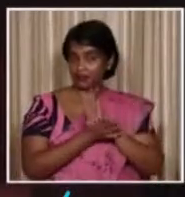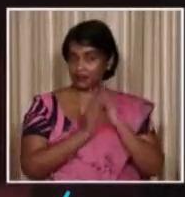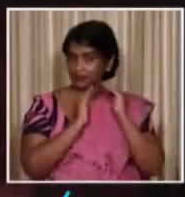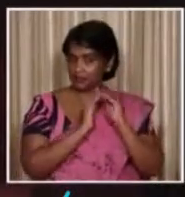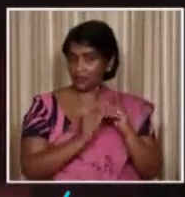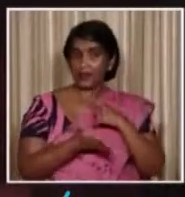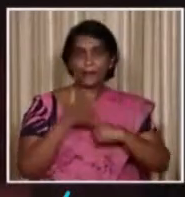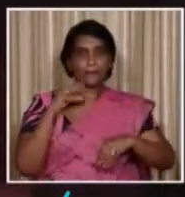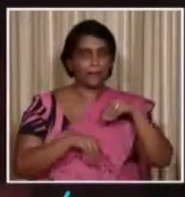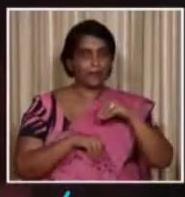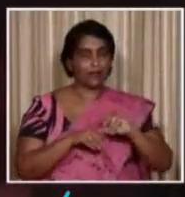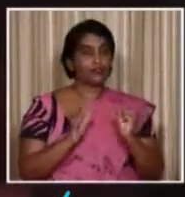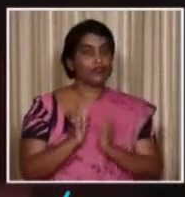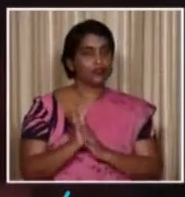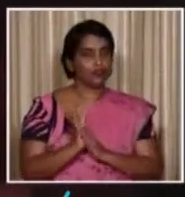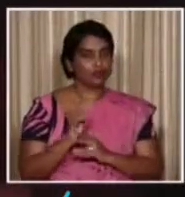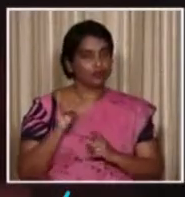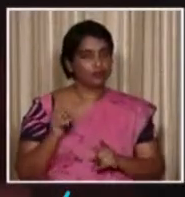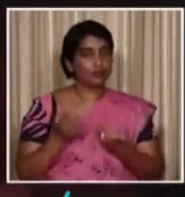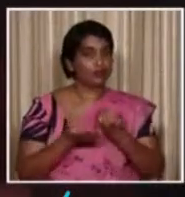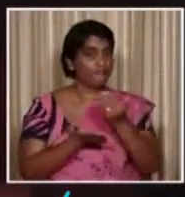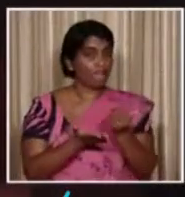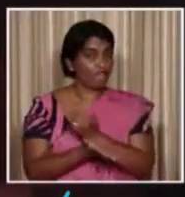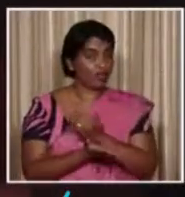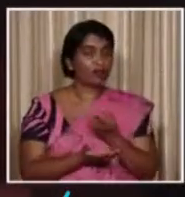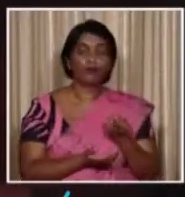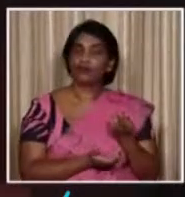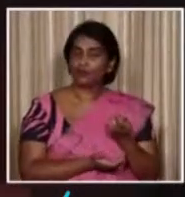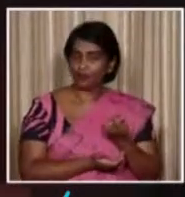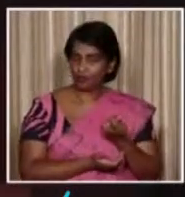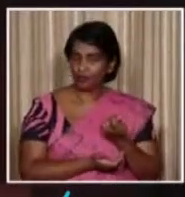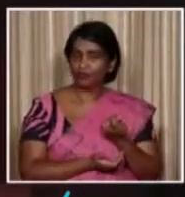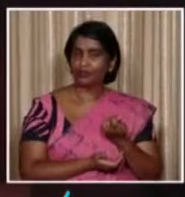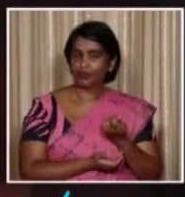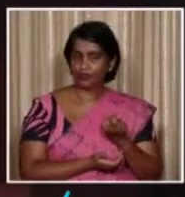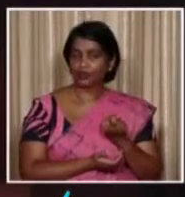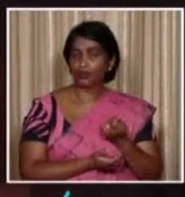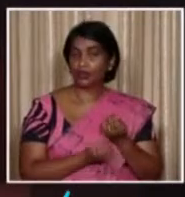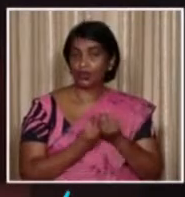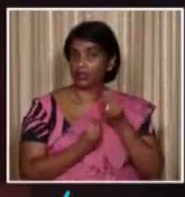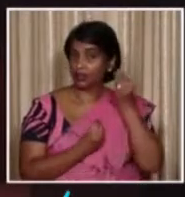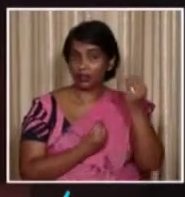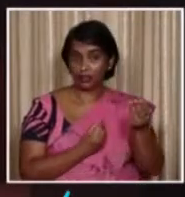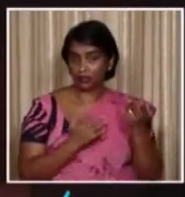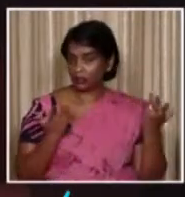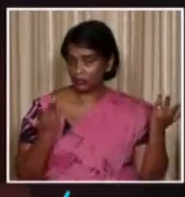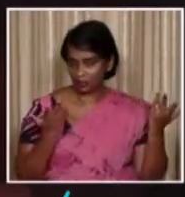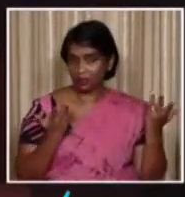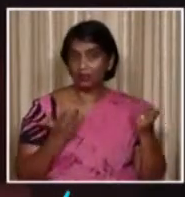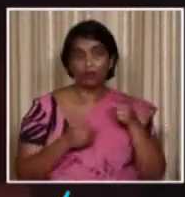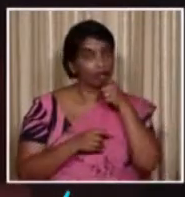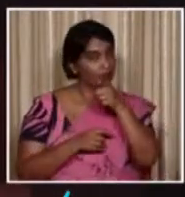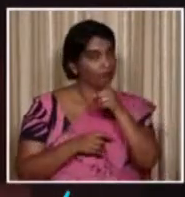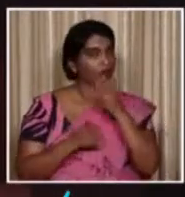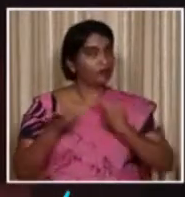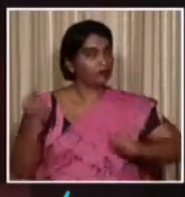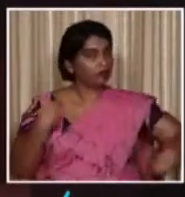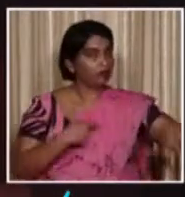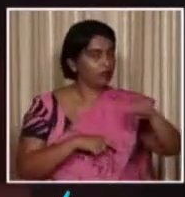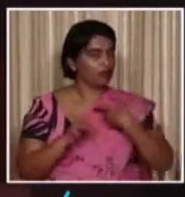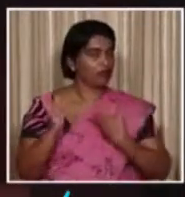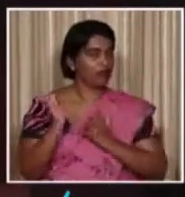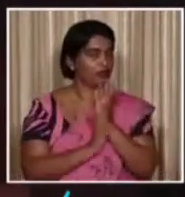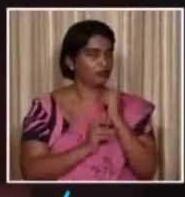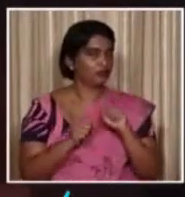මැතිවරණ කොමිසමටත් වෙන් කරපු මුදල්. මොකද මේක ලබා නොදීම තුලින් ඔබතුමා කරන්නේ අපි සීළු දෙනාගේම